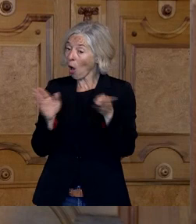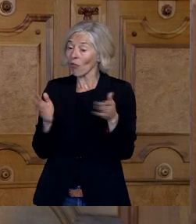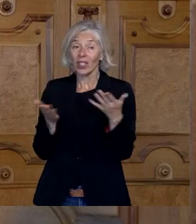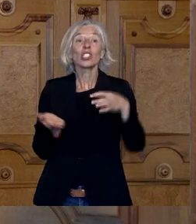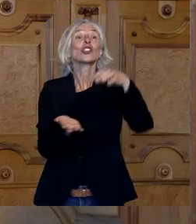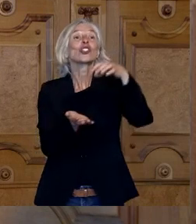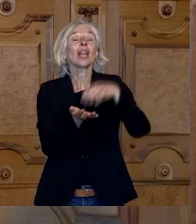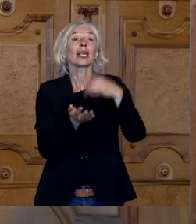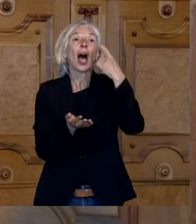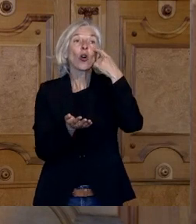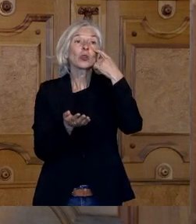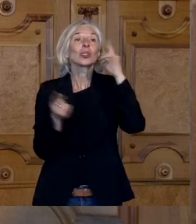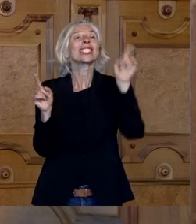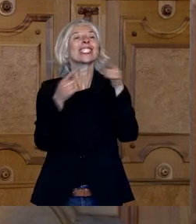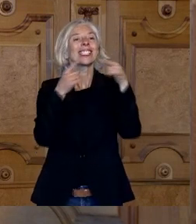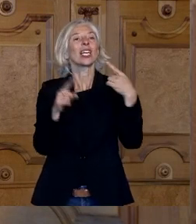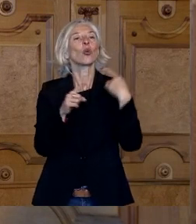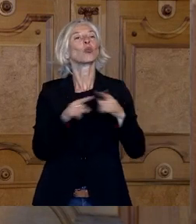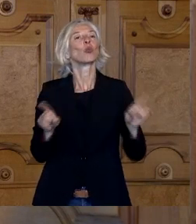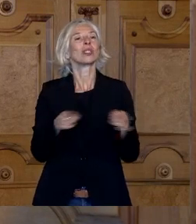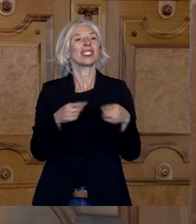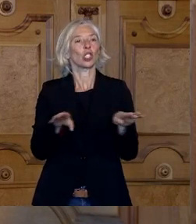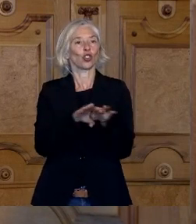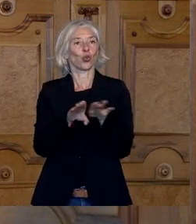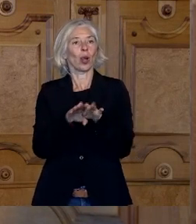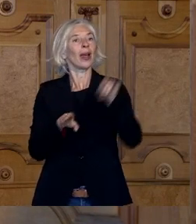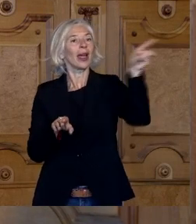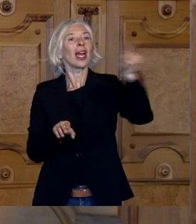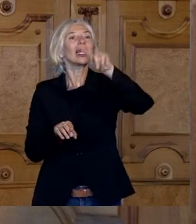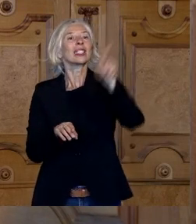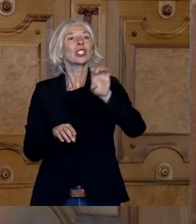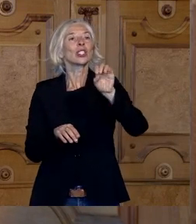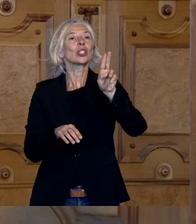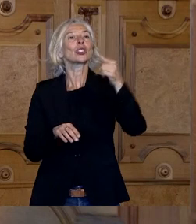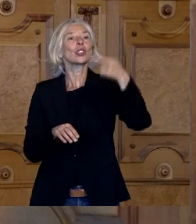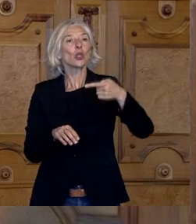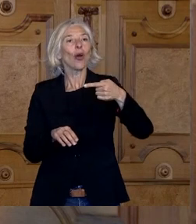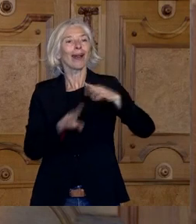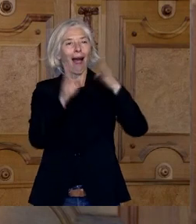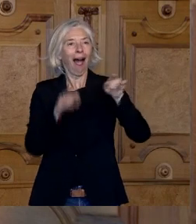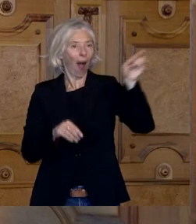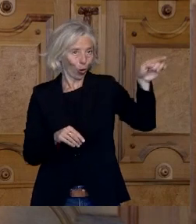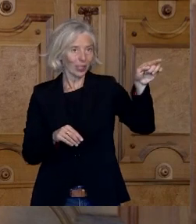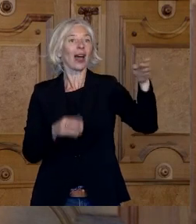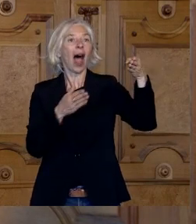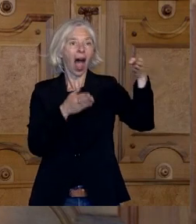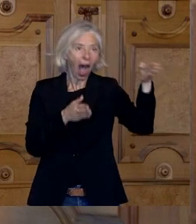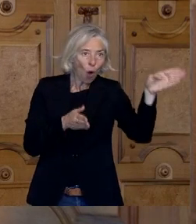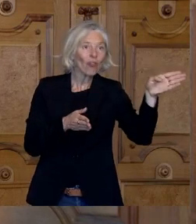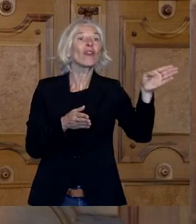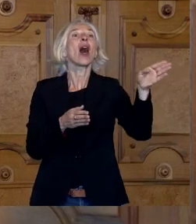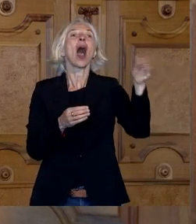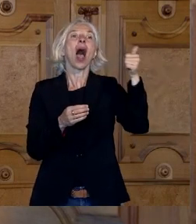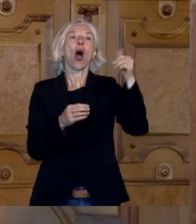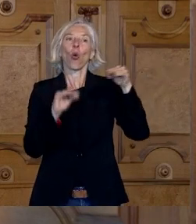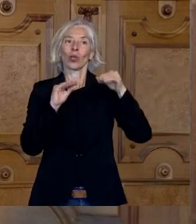stehen. In der Zentrale, im Zeughaus, wie auch in der Villa Leopold wird es zukünftig wieder Einzelunterricht